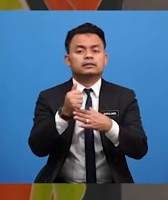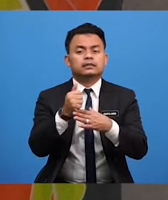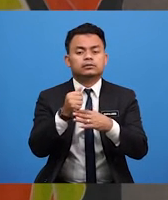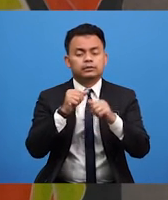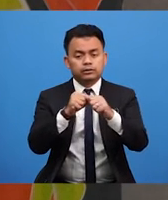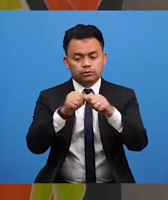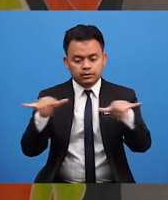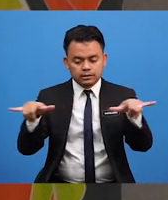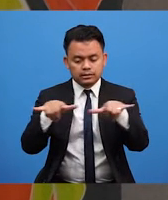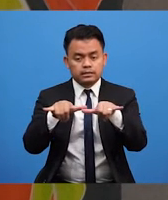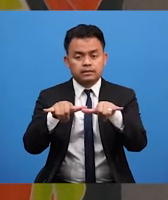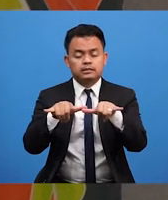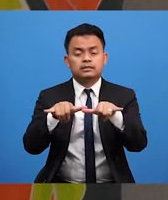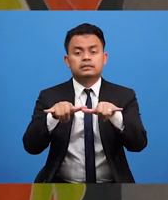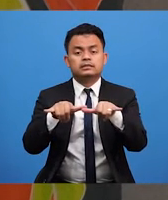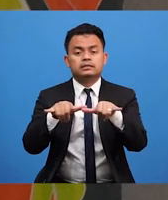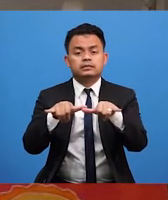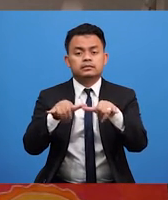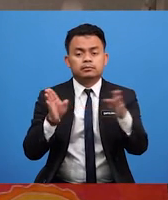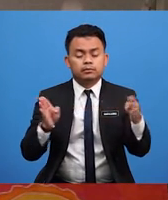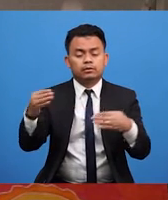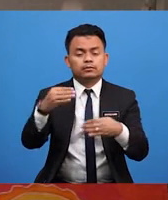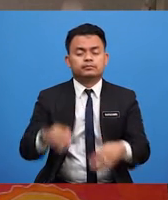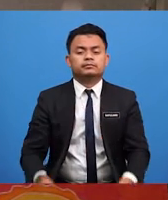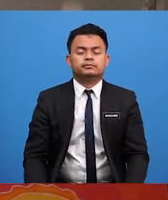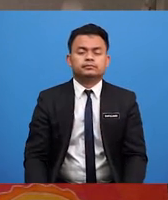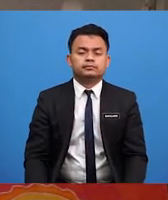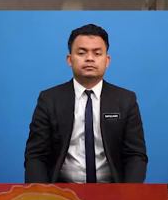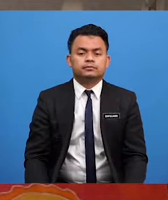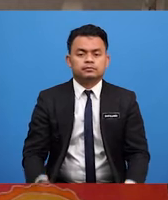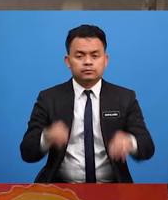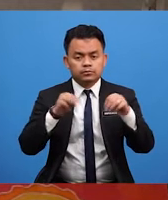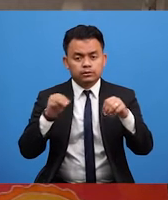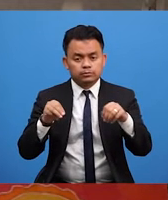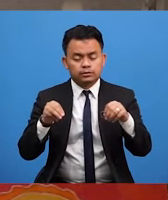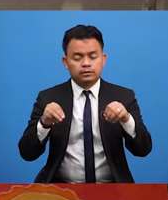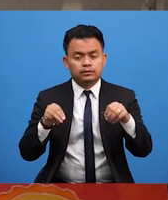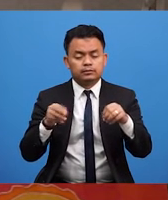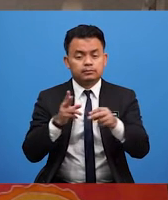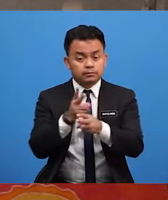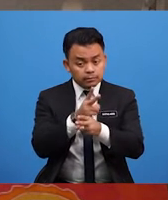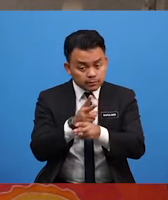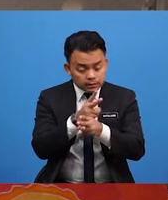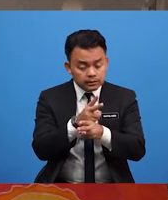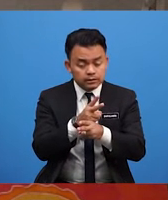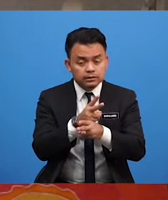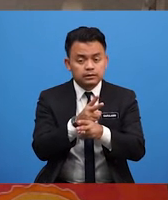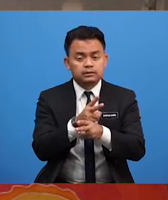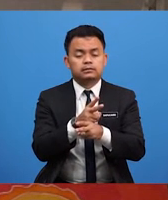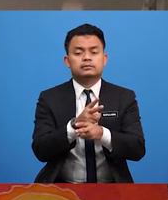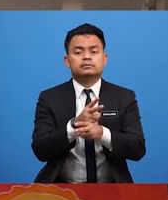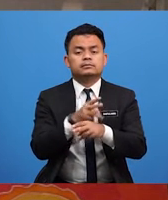dilakukan dalam kawasan kuali lepih. Murid-murid sentiasa berhati-hati ketika mengangkat blok